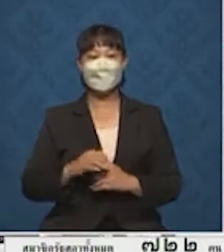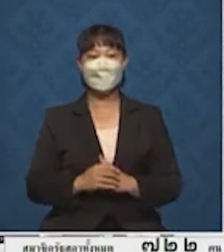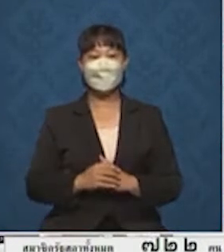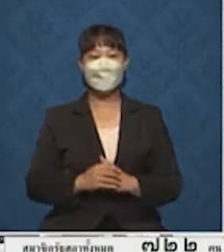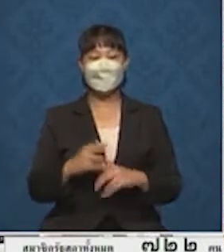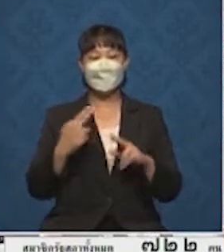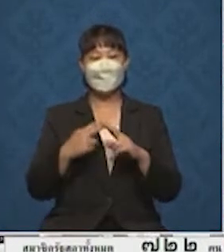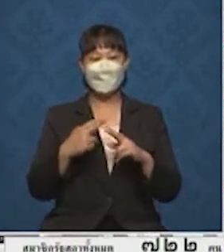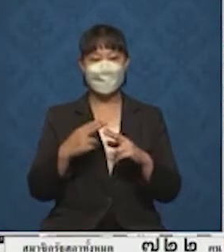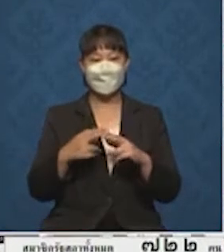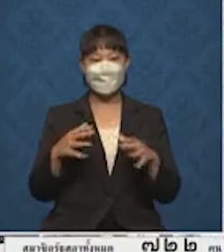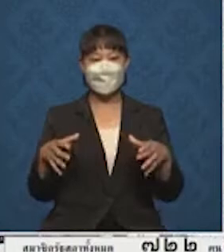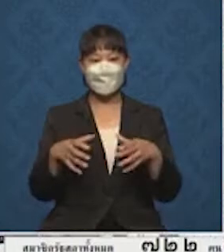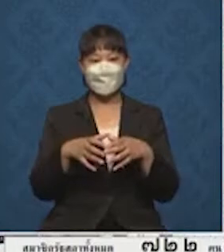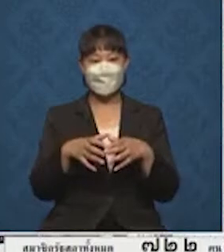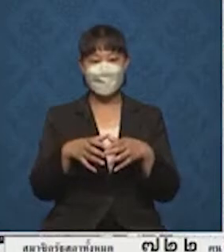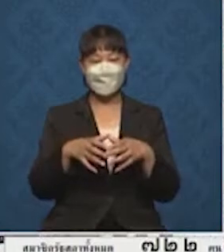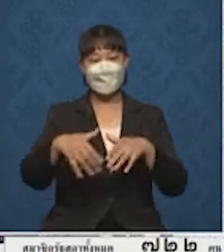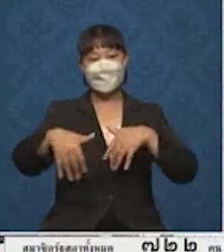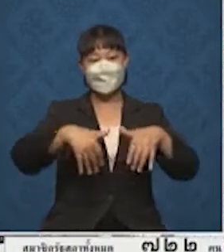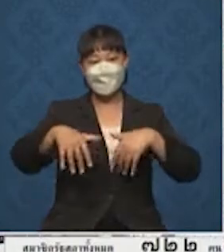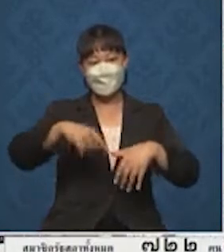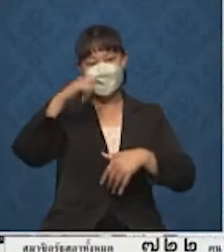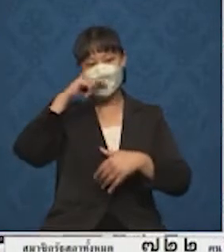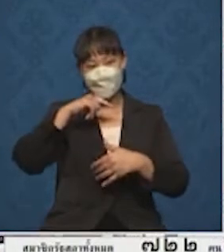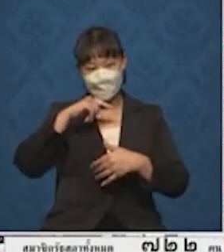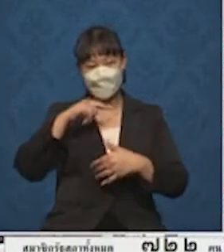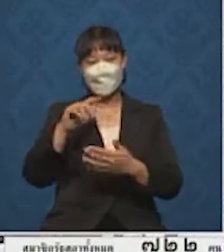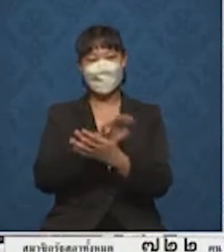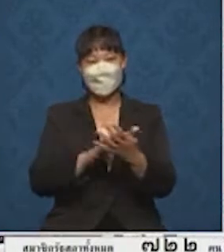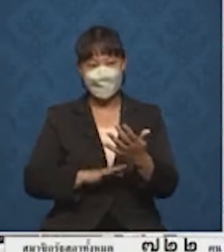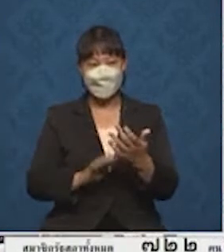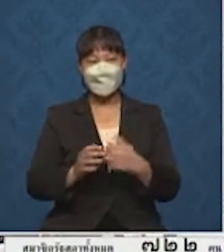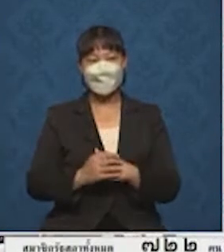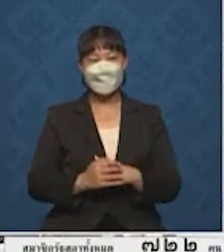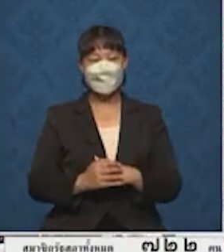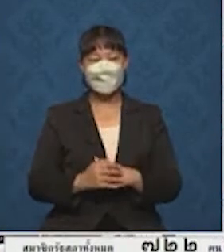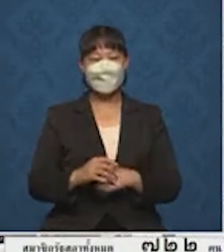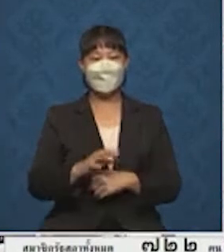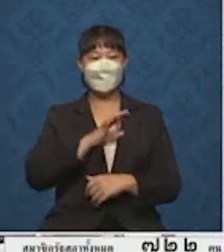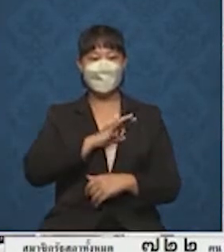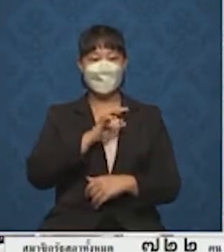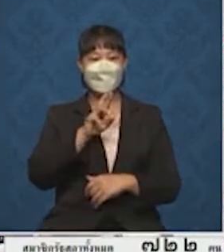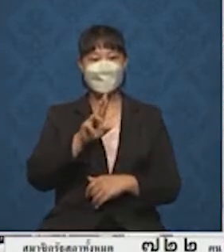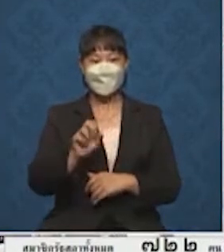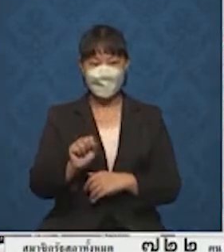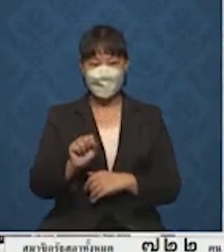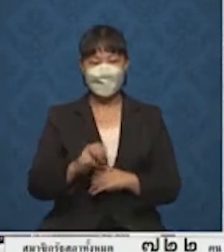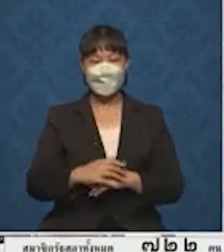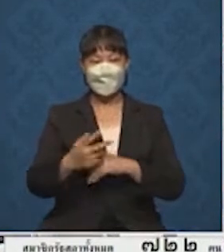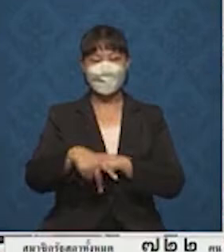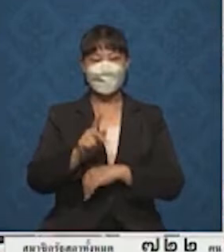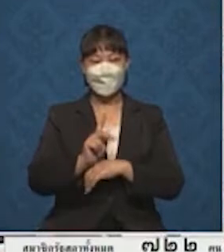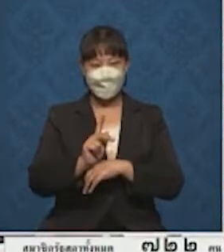แบบชีวคือพักประชาชัติในฐานสมาชิกลัภาทดประculiarท่ท กรบครับ